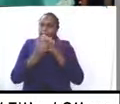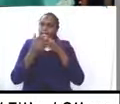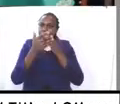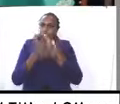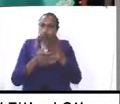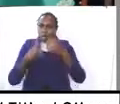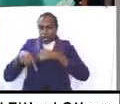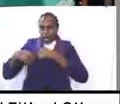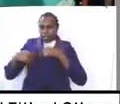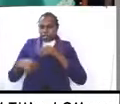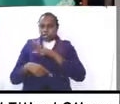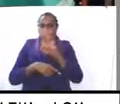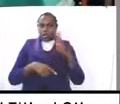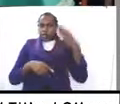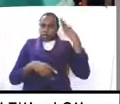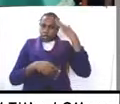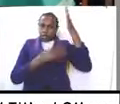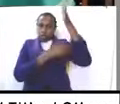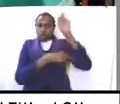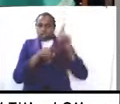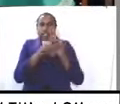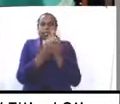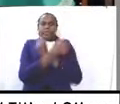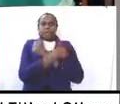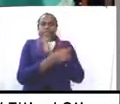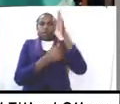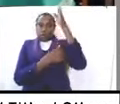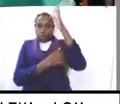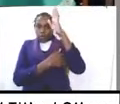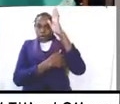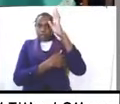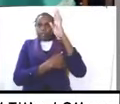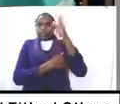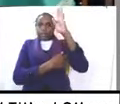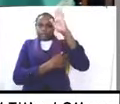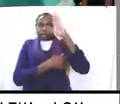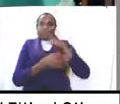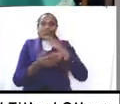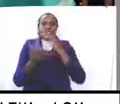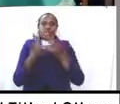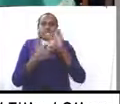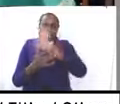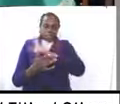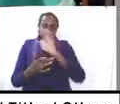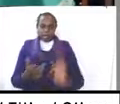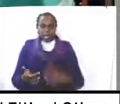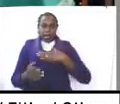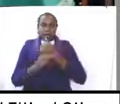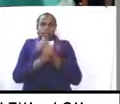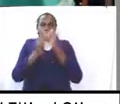nia zenu katika hali ya kumjua na kumpenda Mungu na mwana wake Yesu Kristo Bwana wetu.